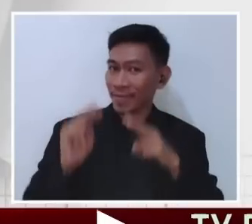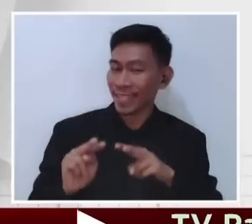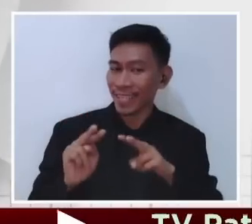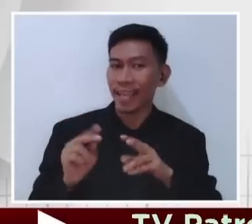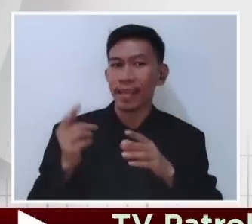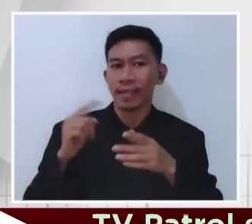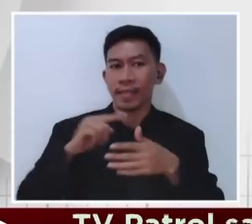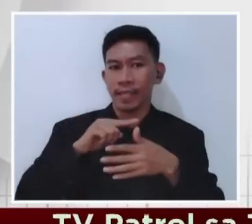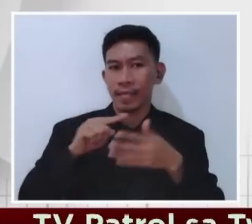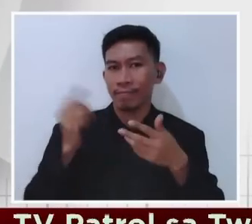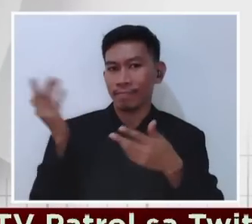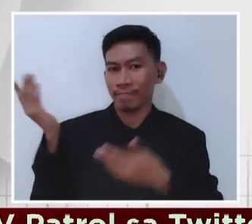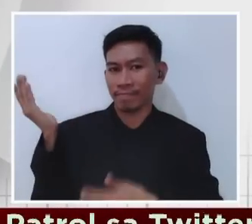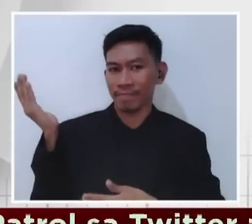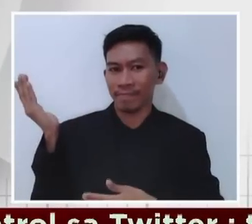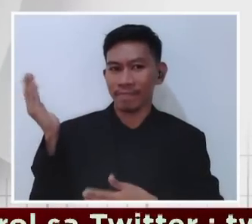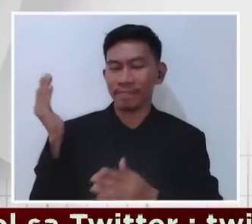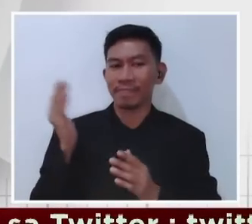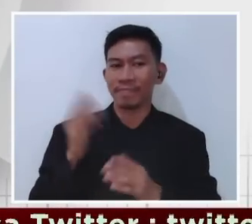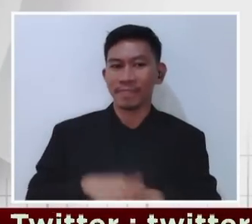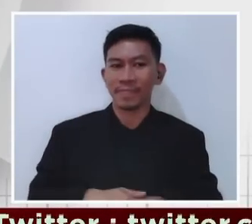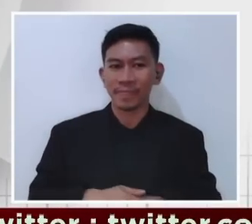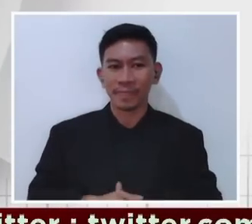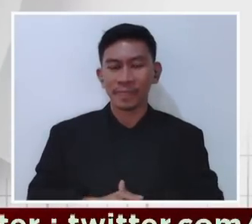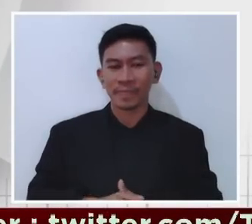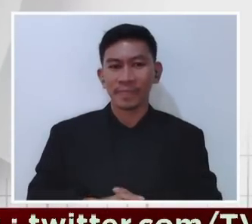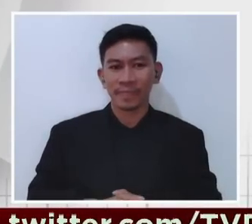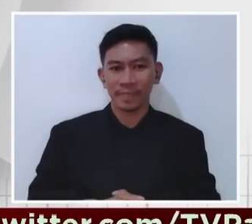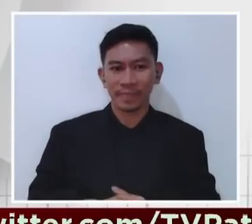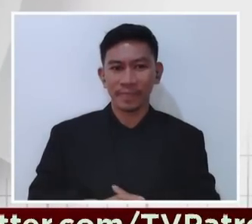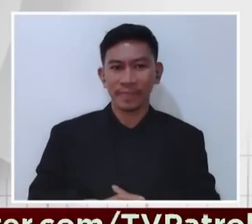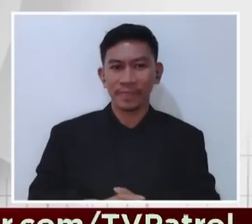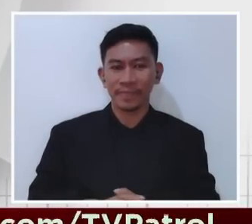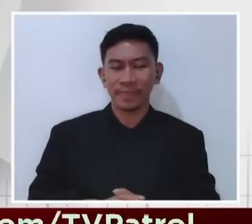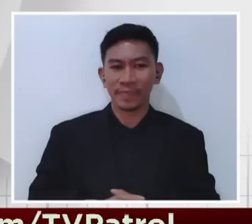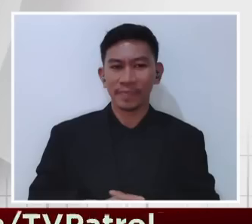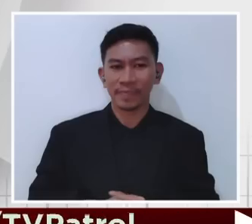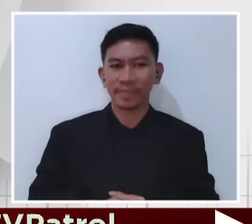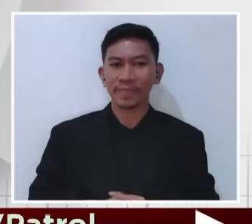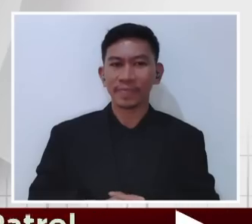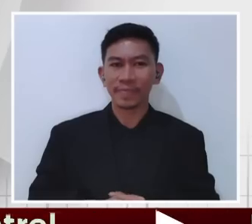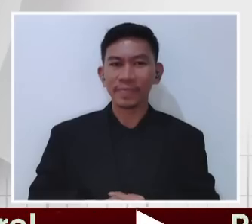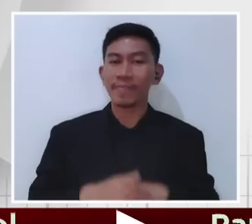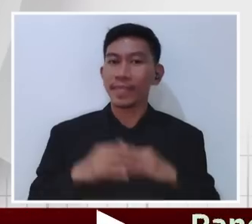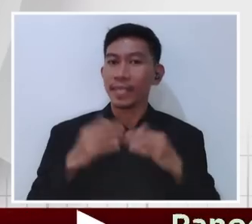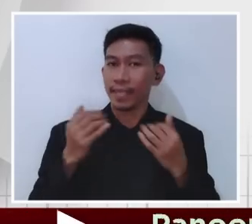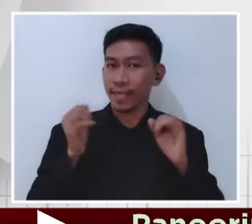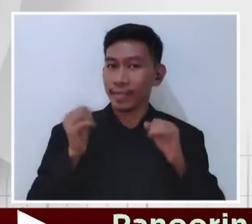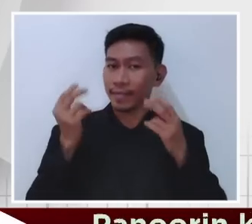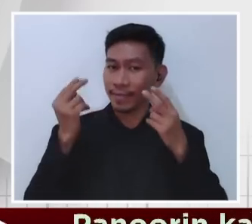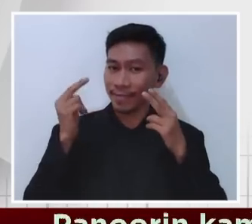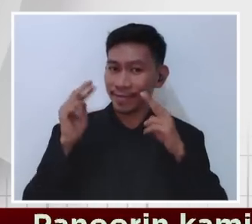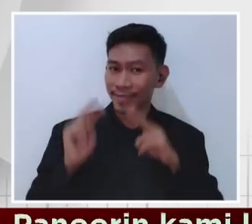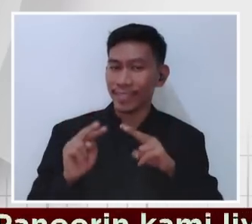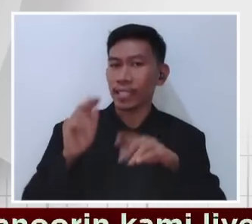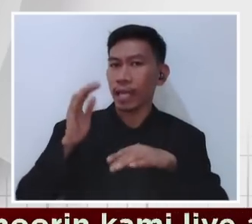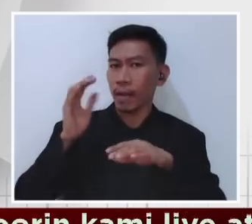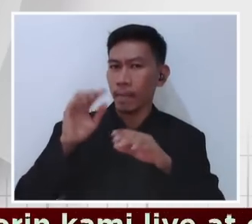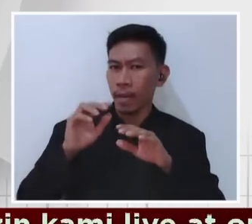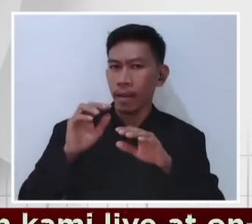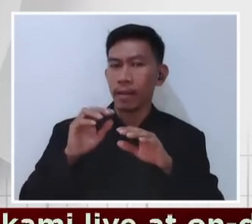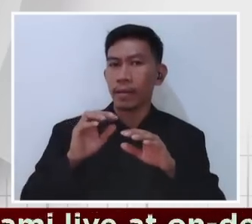Batang Quiapo, The Iron Heart, Dirty Linen at It's Showtime. Mapapanood ang Kapamilya Online Live